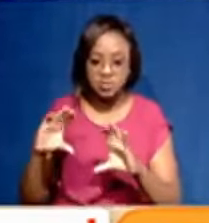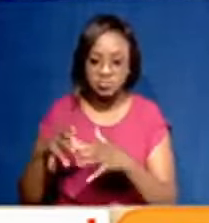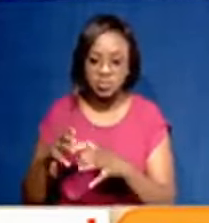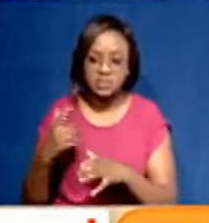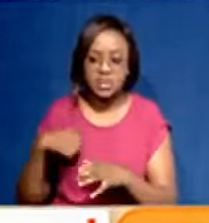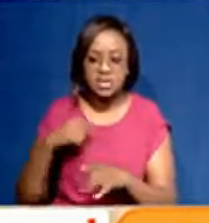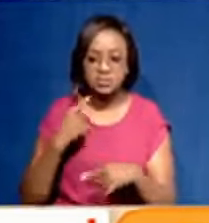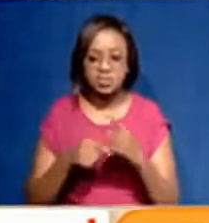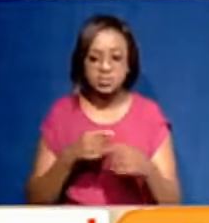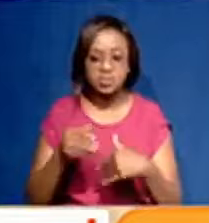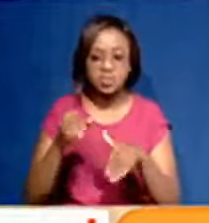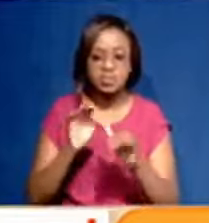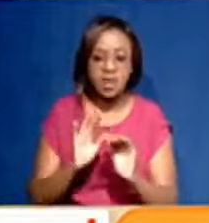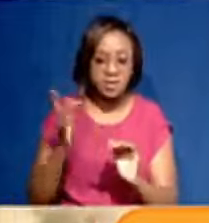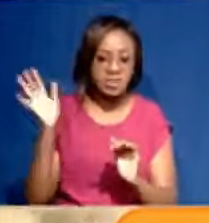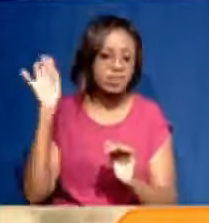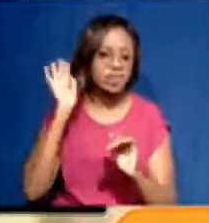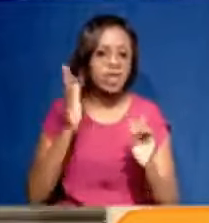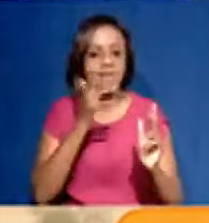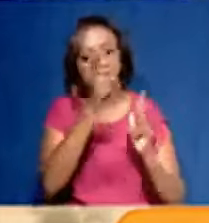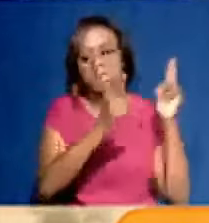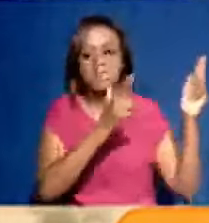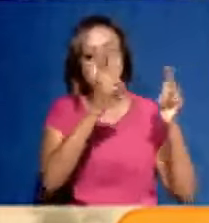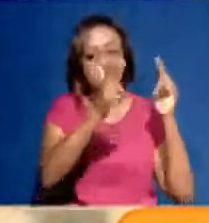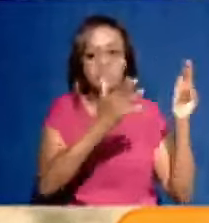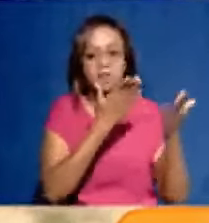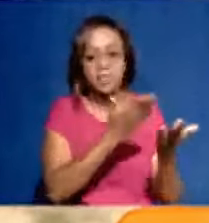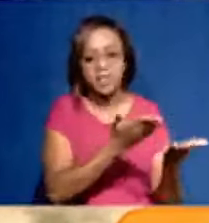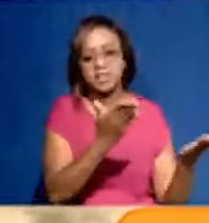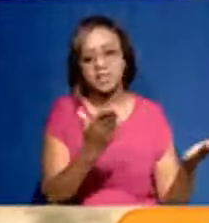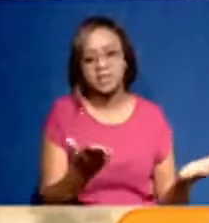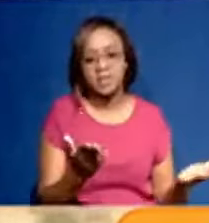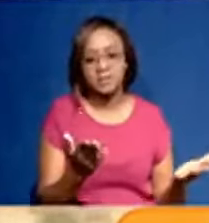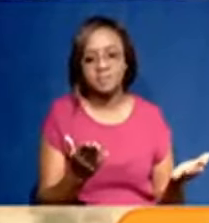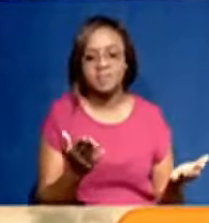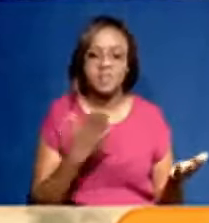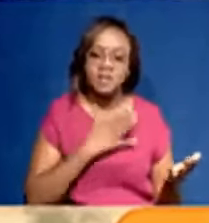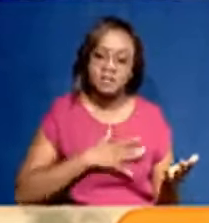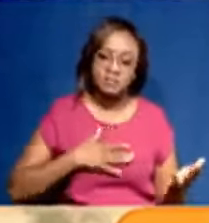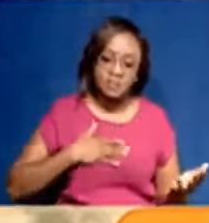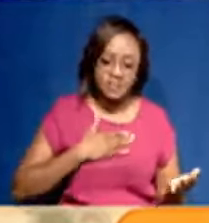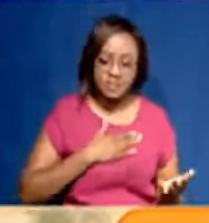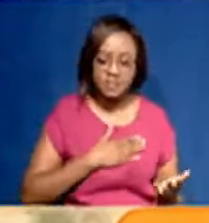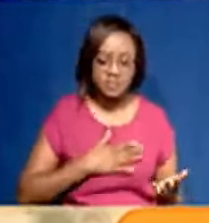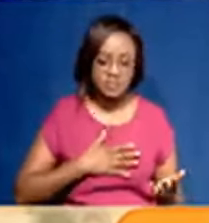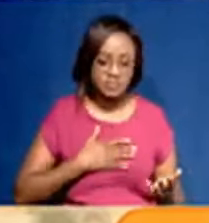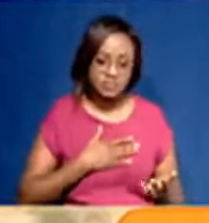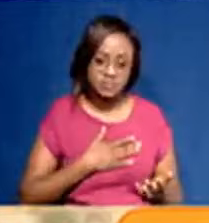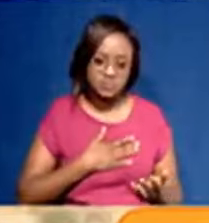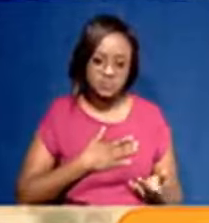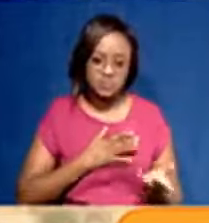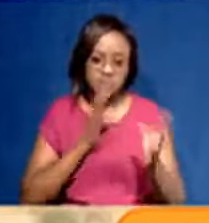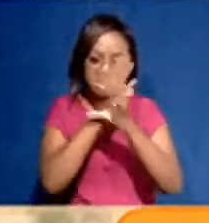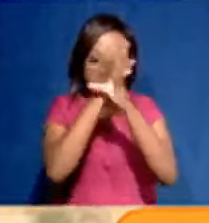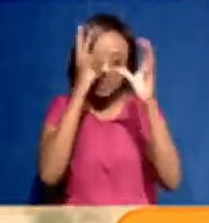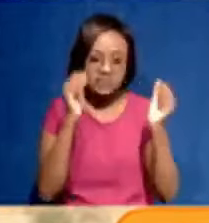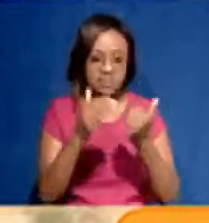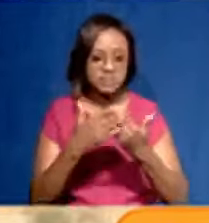na masishi tulikuwa tunasikia tena risasi. Roso Rais, kwa niapa ya wafanyikazi wa hii community, tunaomba